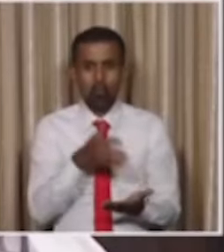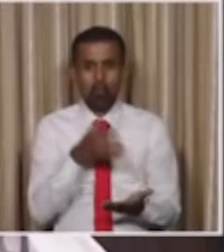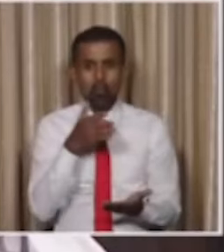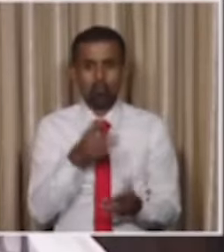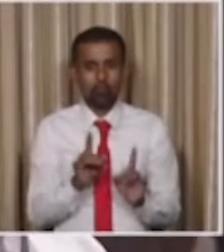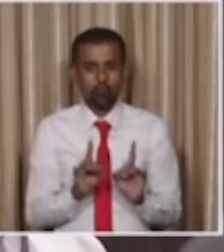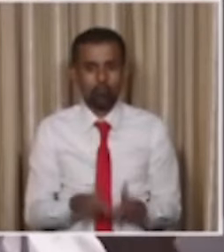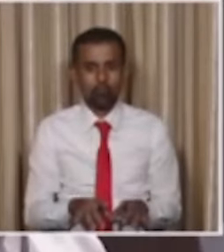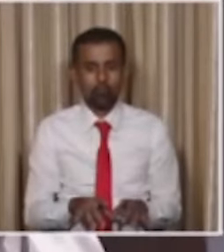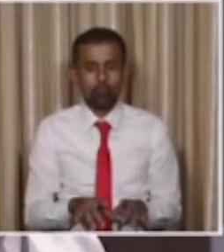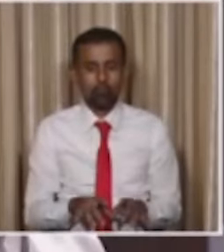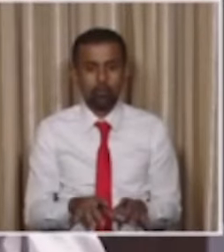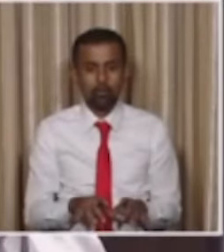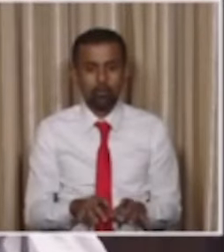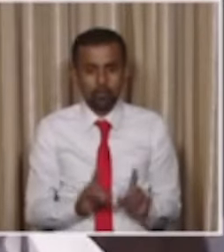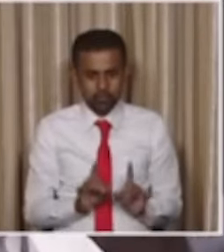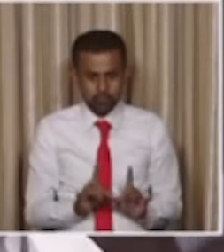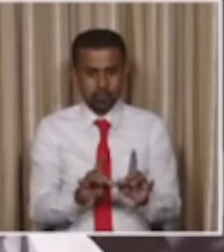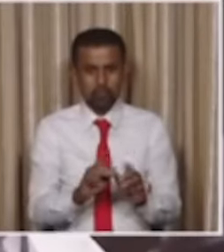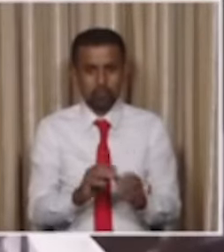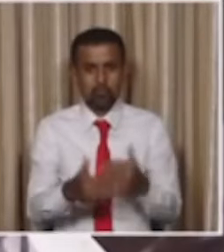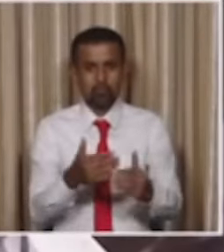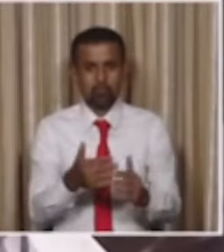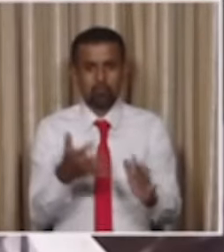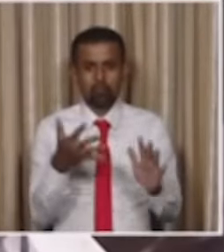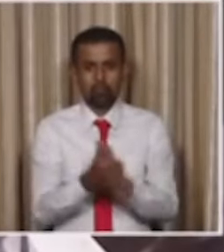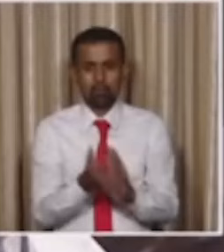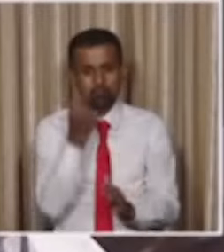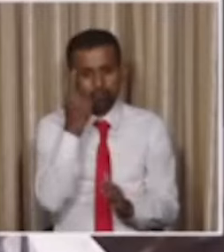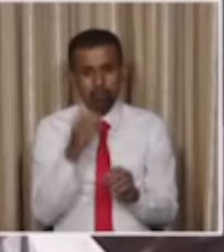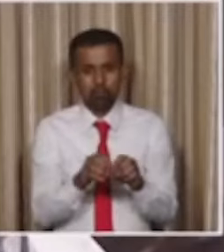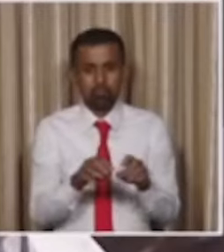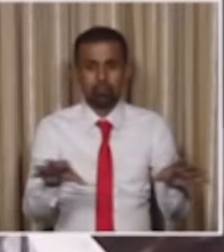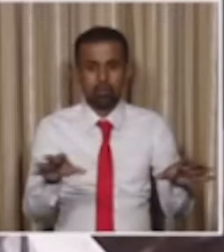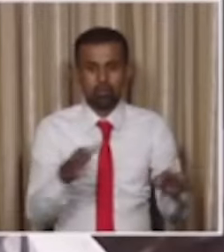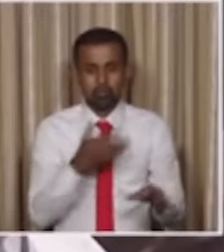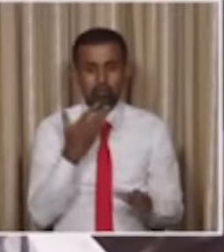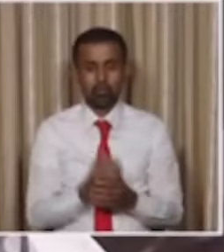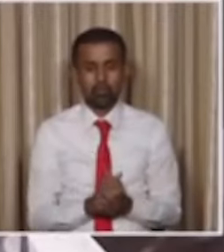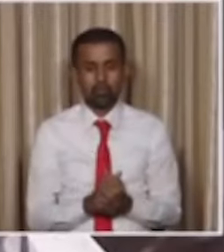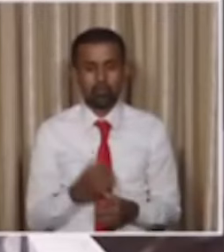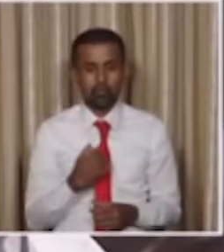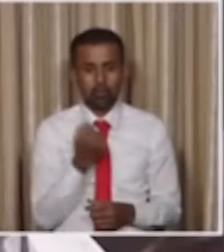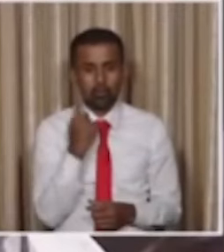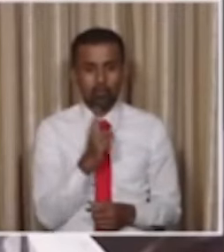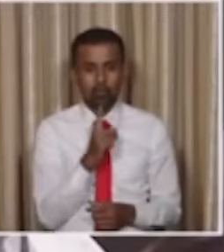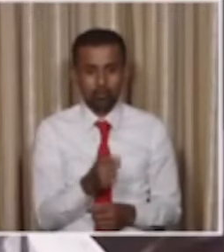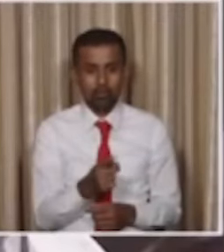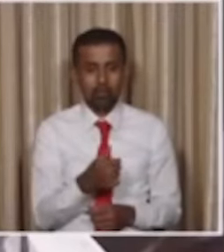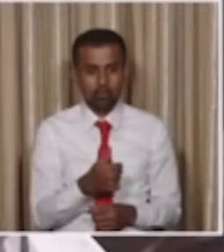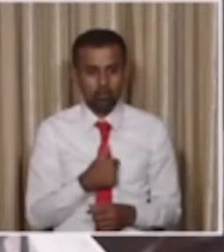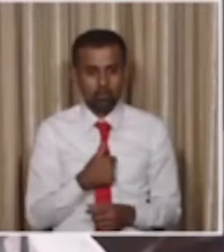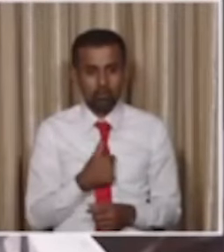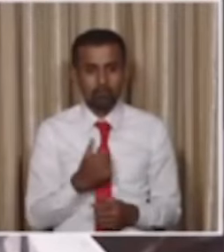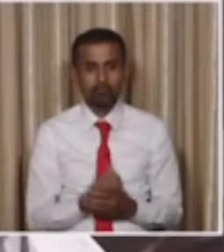විදිහටම විතවුට් ටචින් මෙහෙමම ප්‍රොසෙස් වුණොත් වැරදි ප්‍රෙසිඩන්ස් එකක් යන්න පුළුවන්. ඒ නිසා මම යෝජනා කරන්න කැමති ගරු